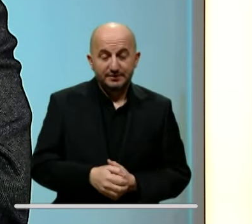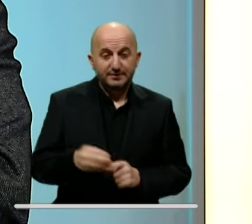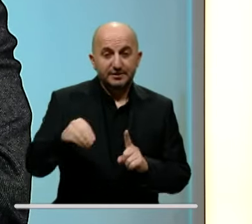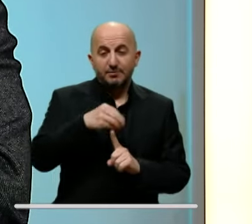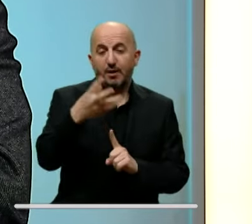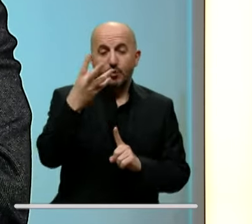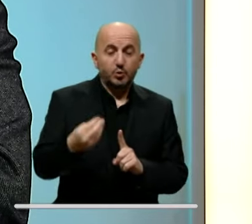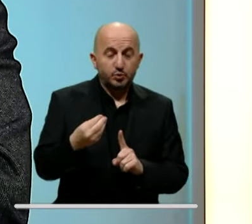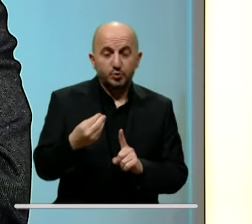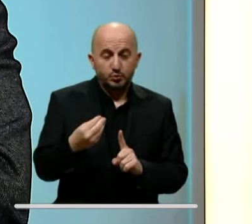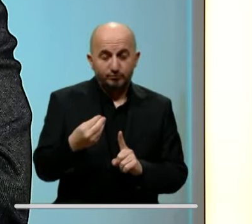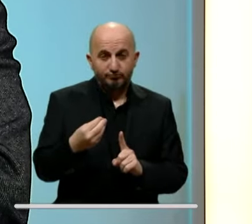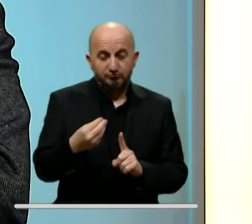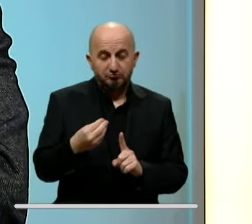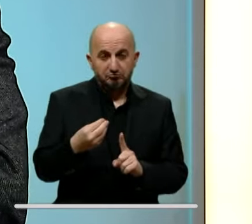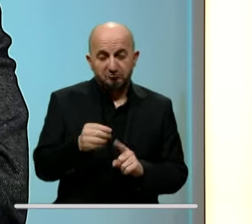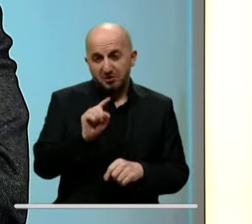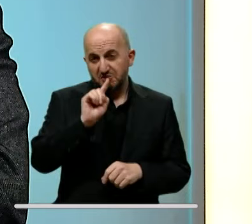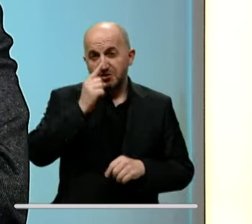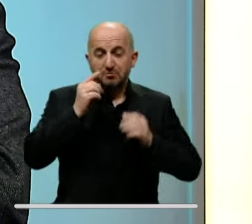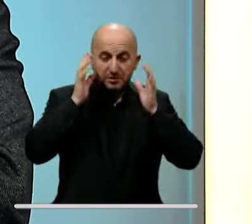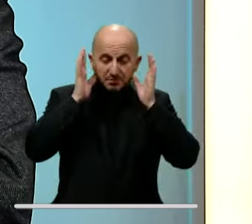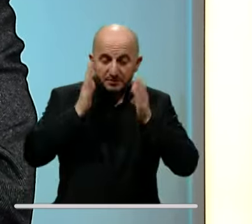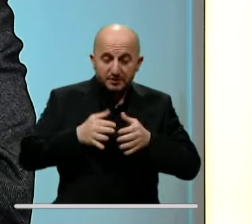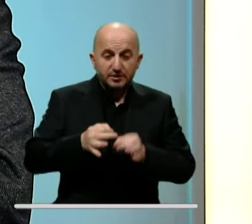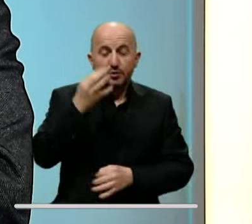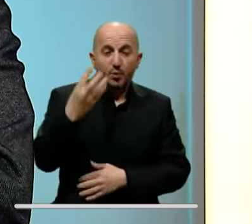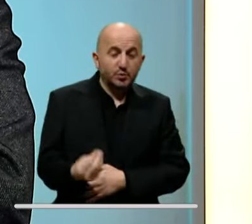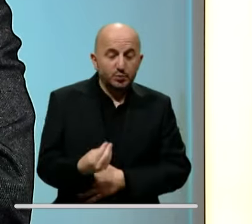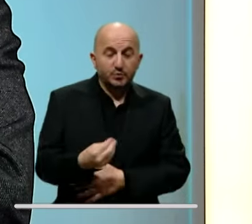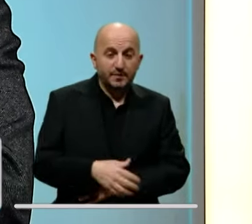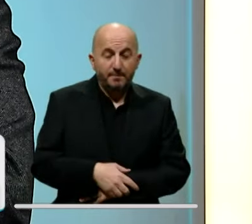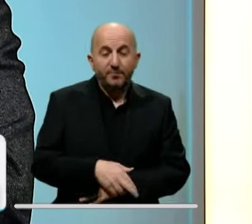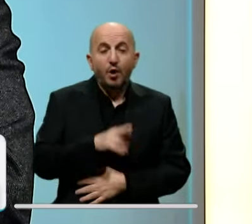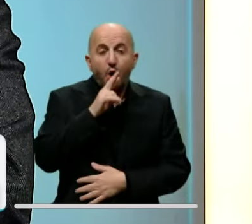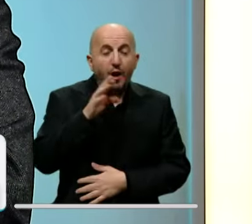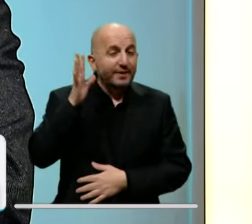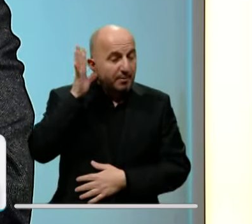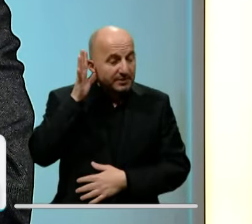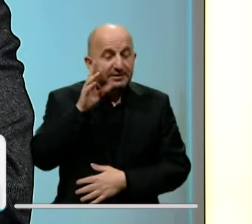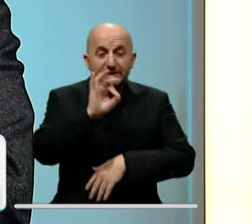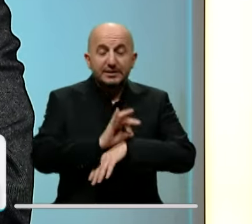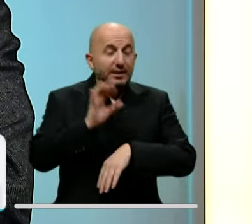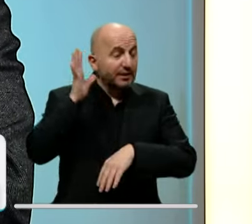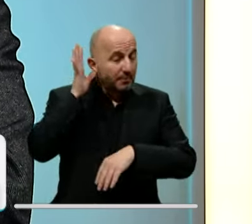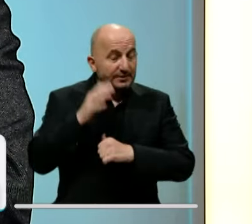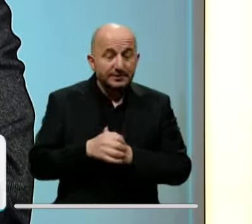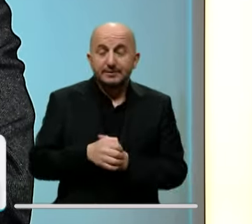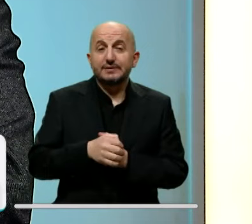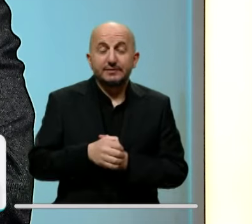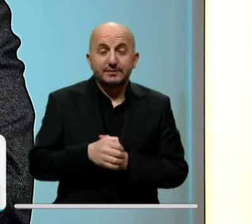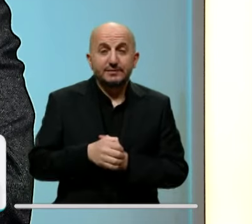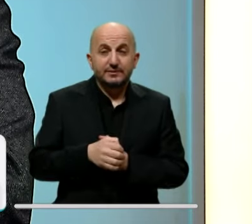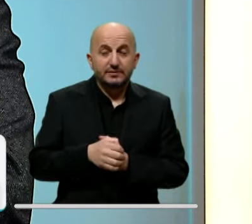olsun Eee yani tek başına namaz kılan kişi olsun öğle namazını veya İkindi namazını